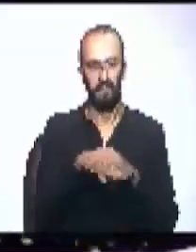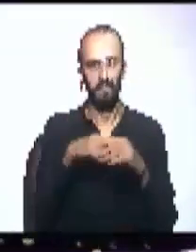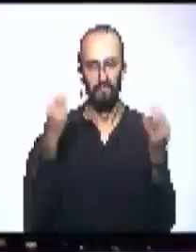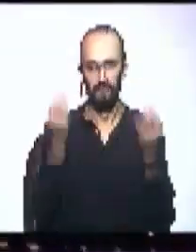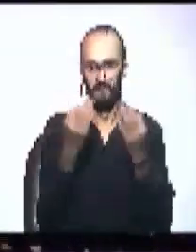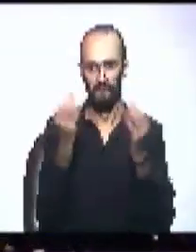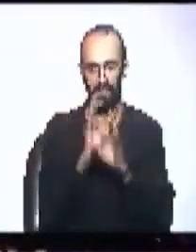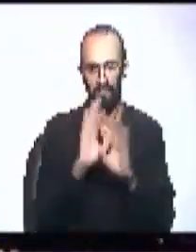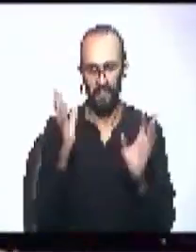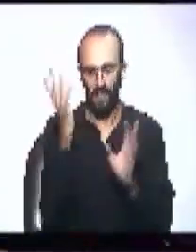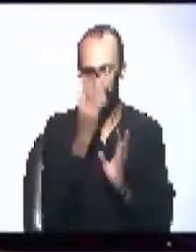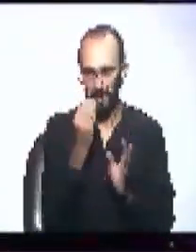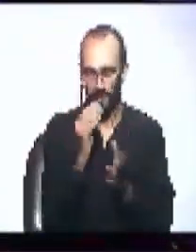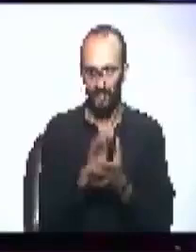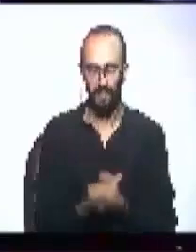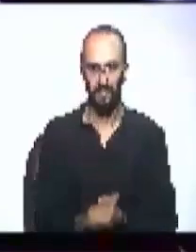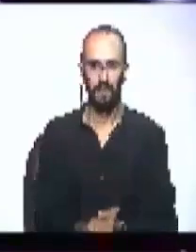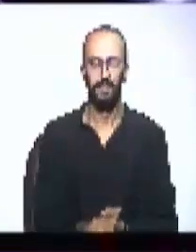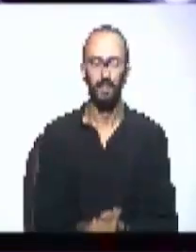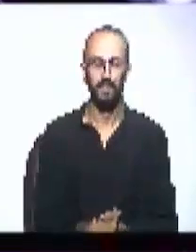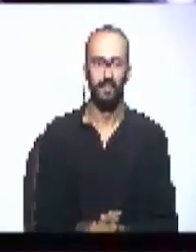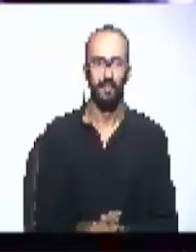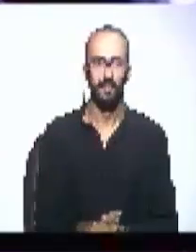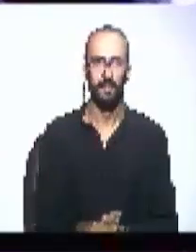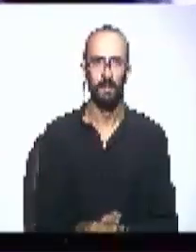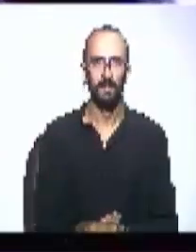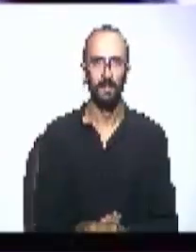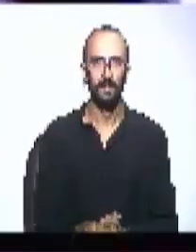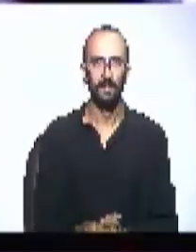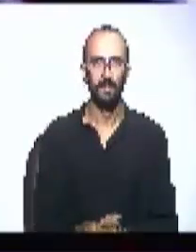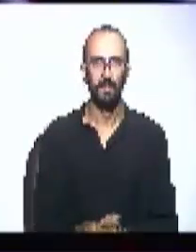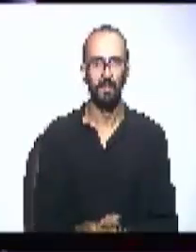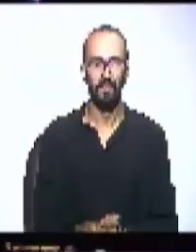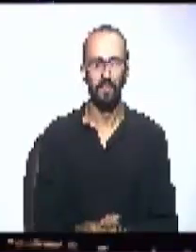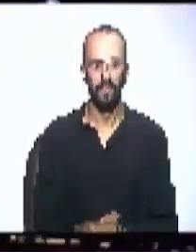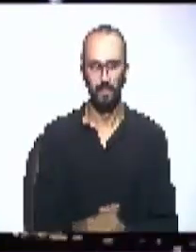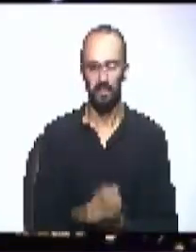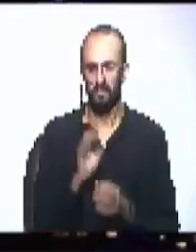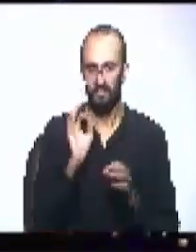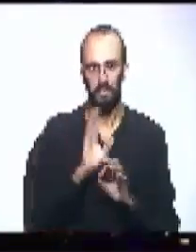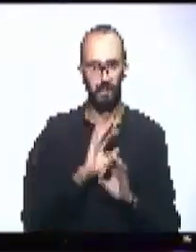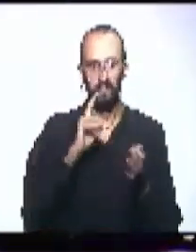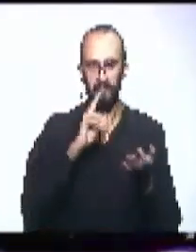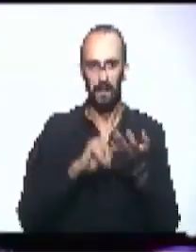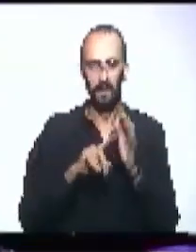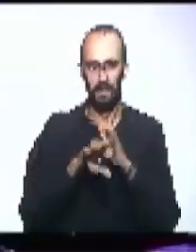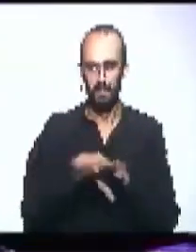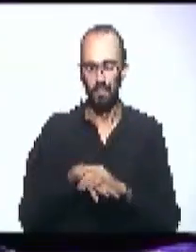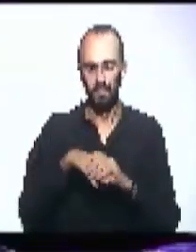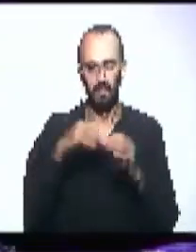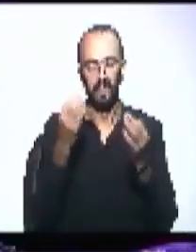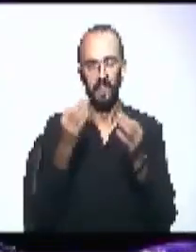الجميله ديت ميرسي كتر خيرك هو شيف سامح بصراحه مش مخلي عنكم